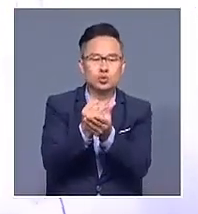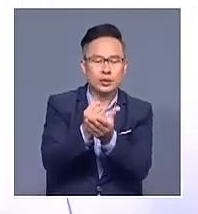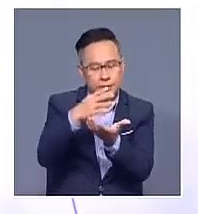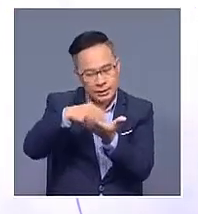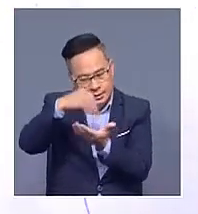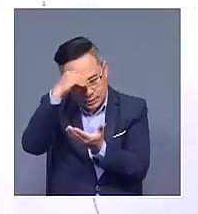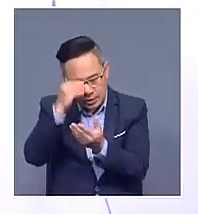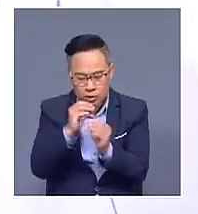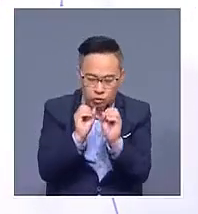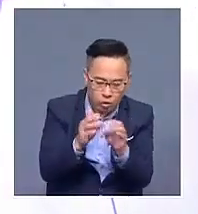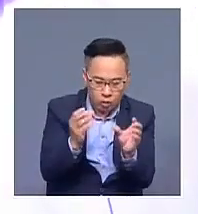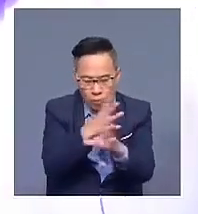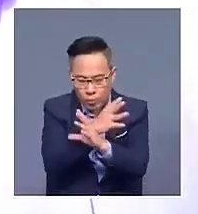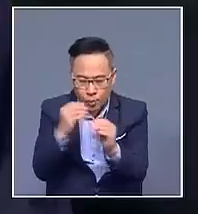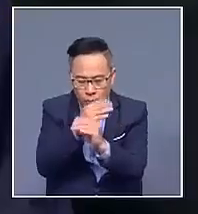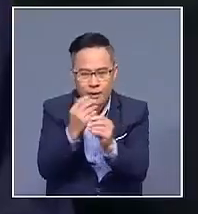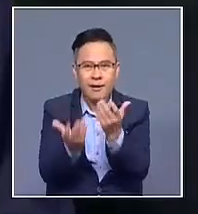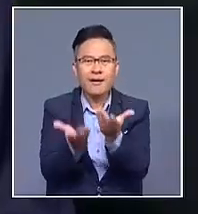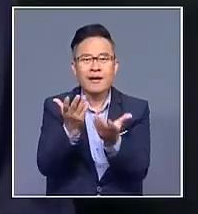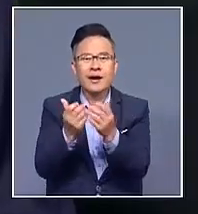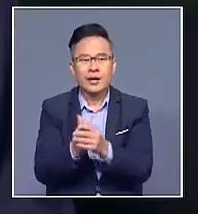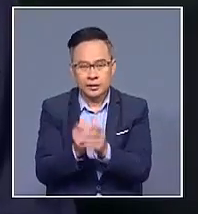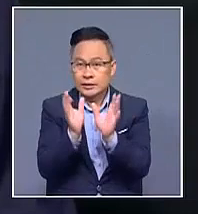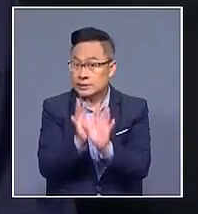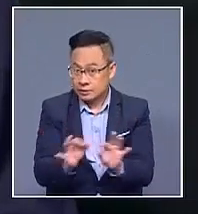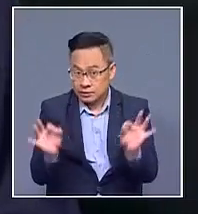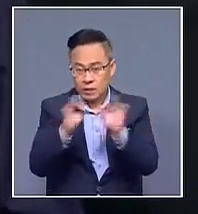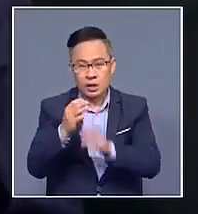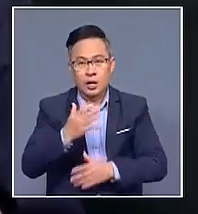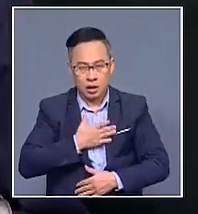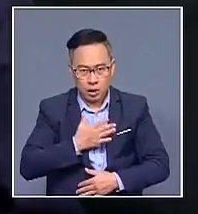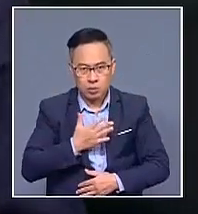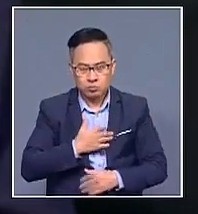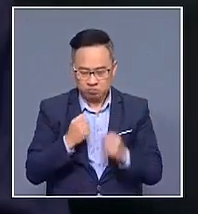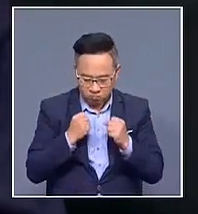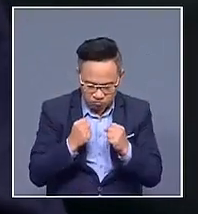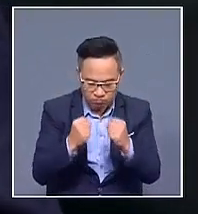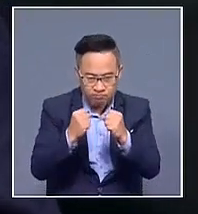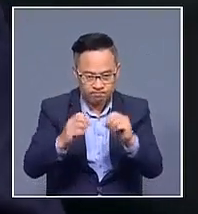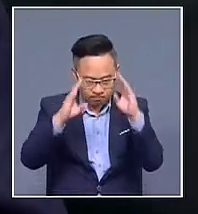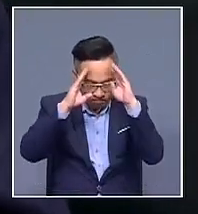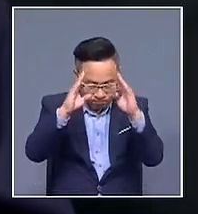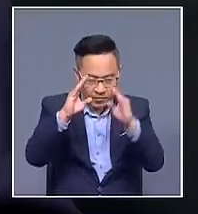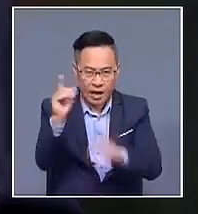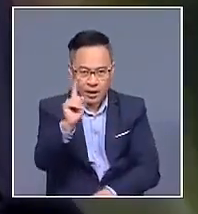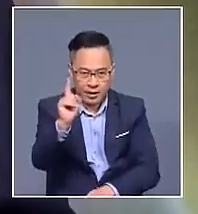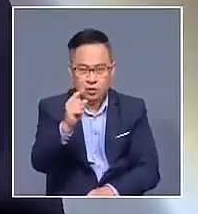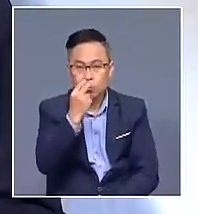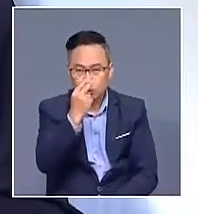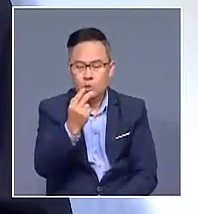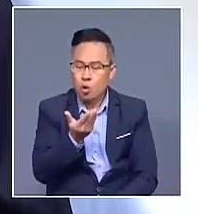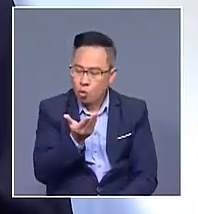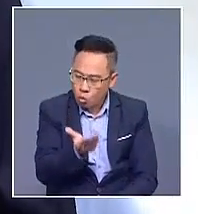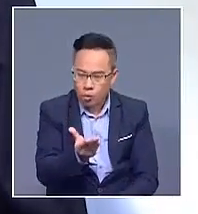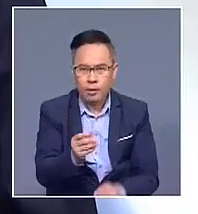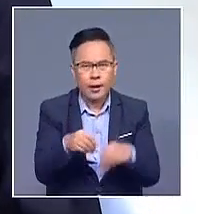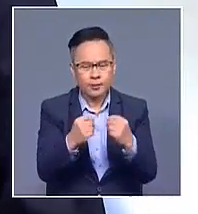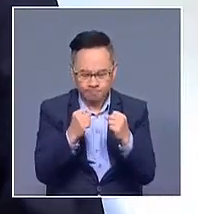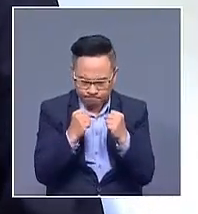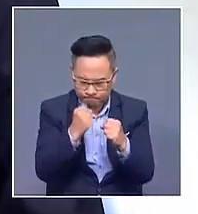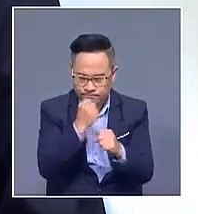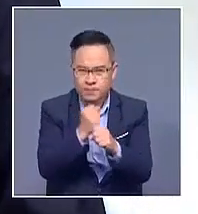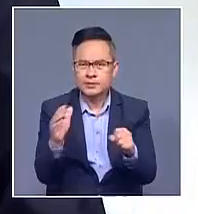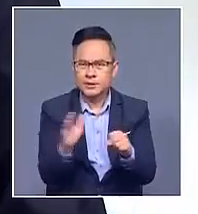กันติวทีนี้ก็ขึ้นอยู่กับตัวน้องแหละเนาะว่าน้องจะฟิตหรือว่าจะตั้งใจแค่ไหนก็อยากให้ทุกคนสู้ๆพี่แนนเชื่อทุกคนทำ